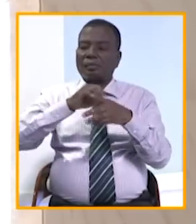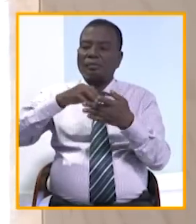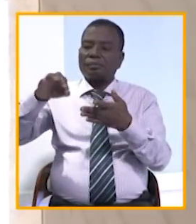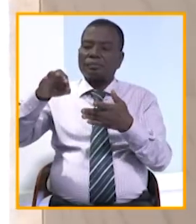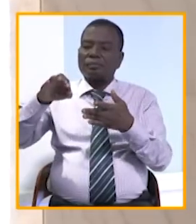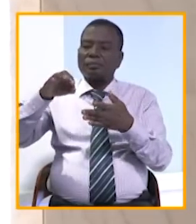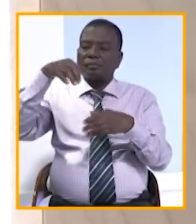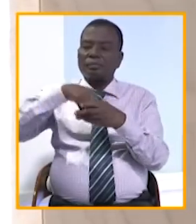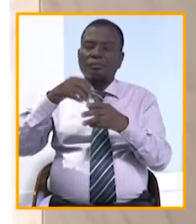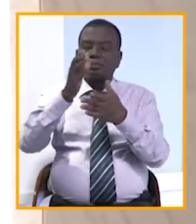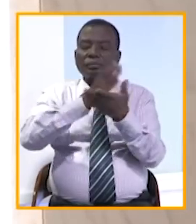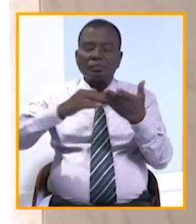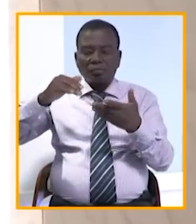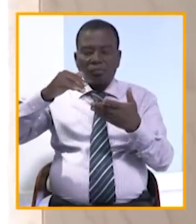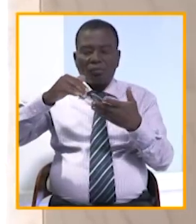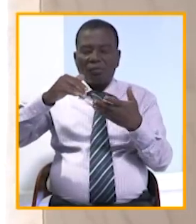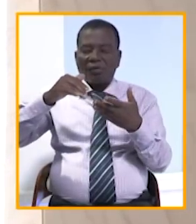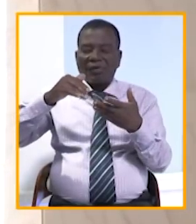s'inscrire dans une certaine